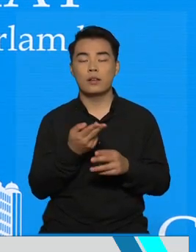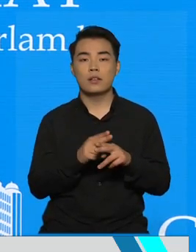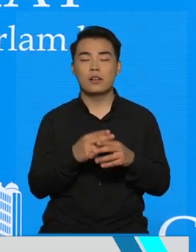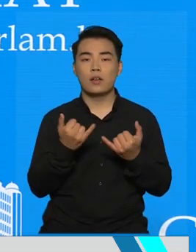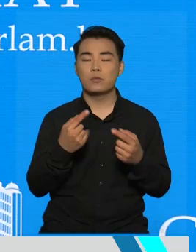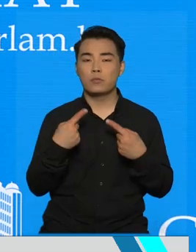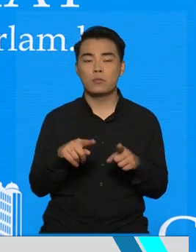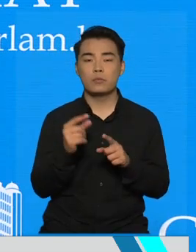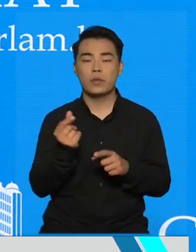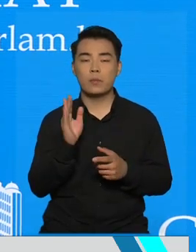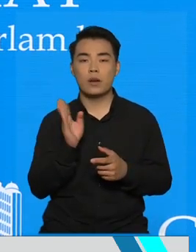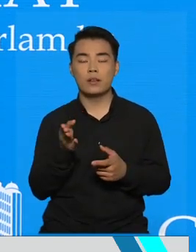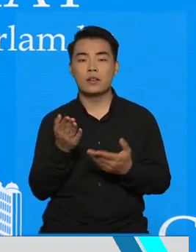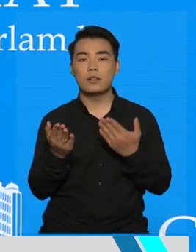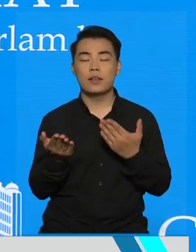поэтому...